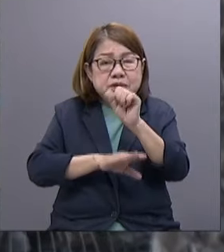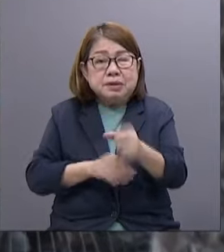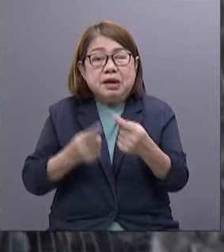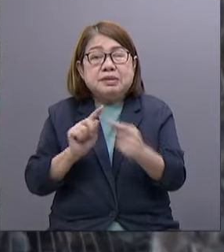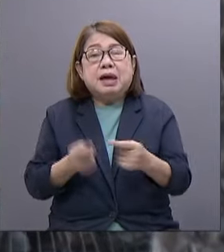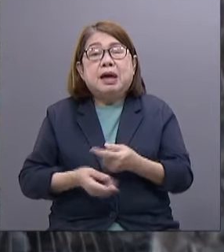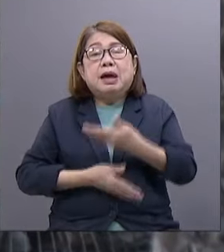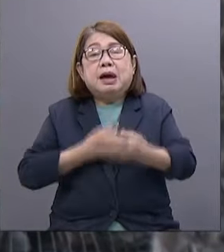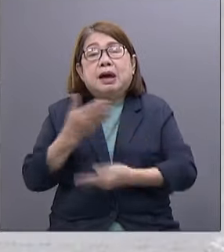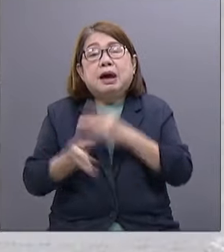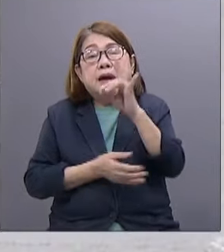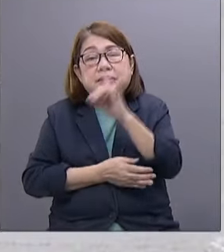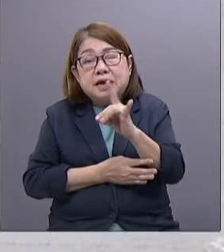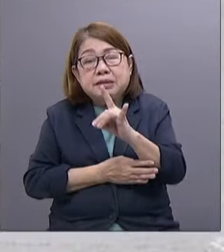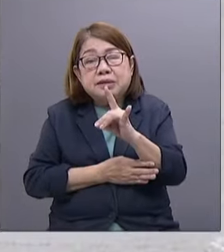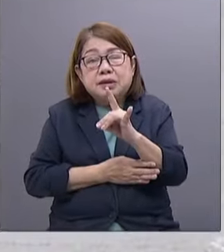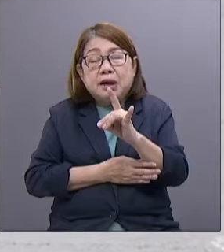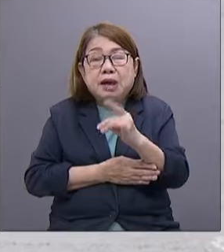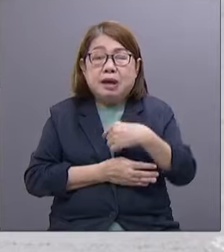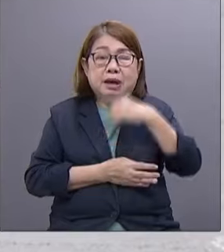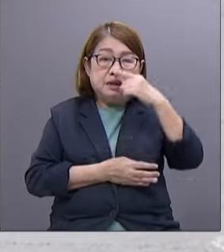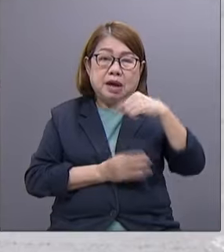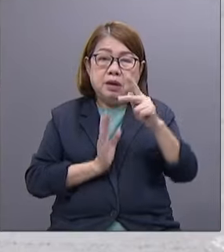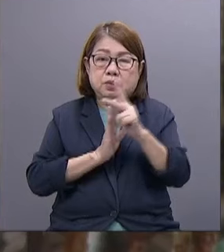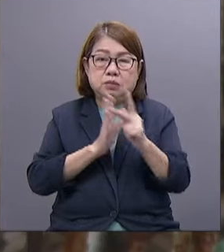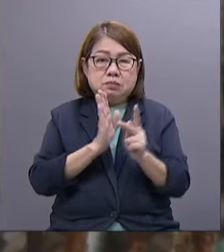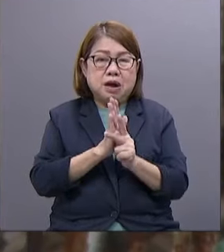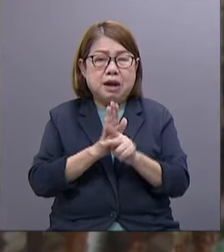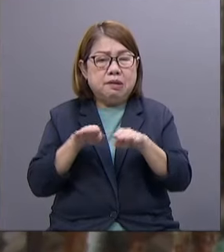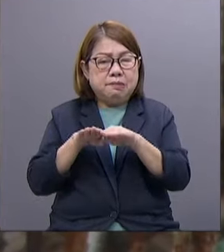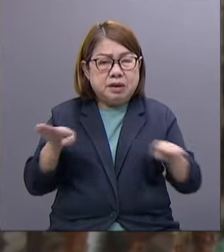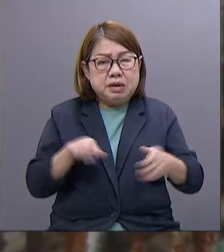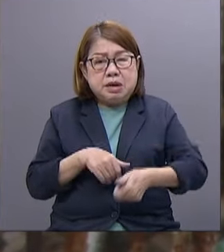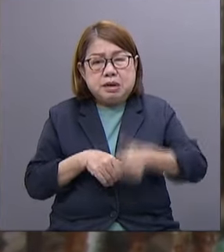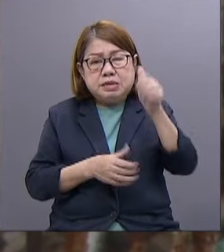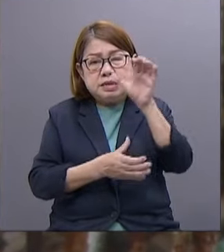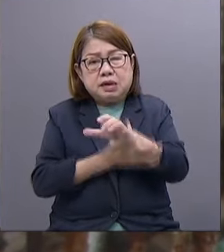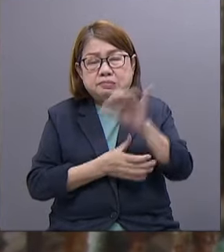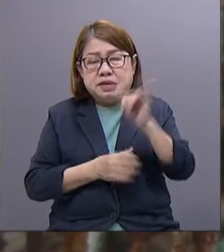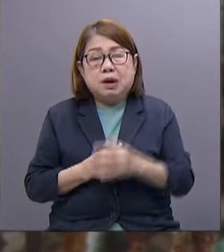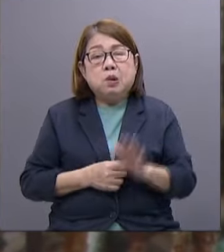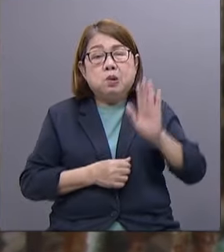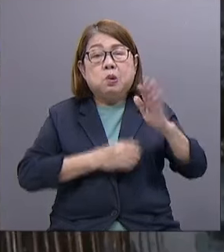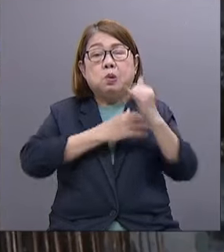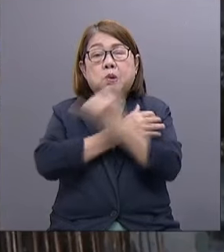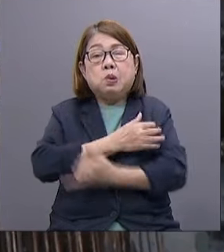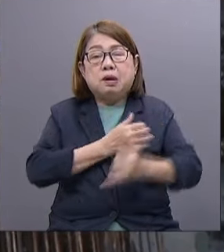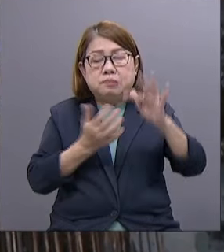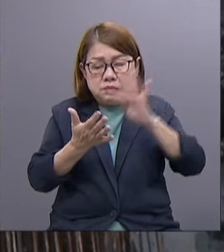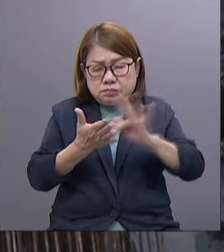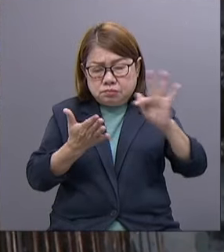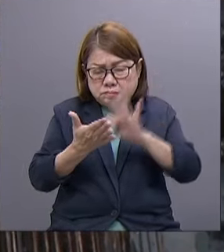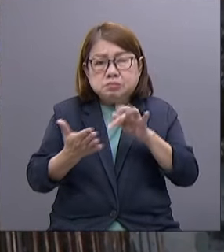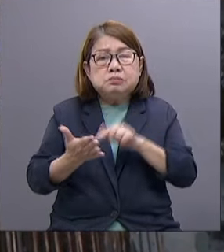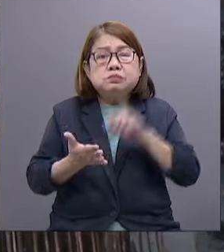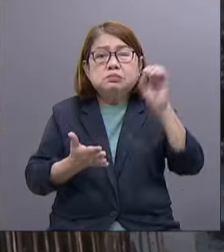สัตว์นะครับสัตว์เลี้ยงเนี่ยเมืองไทยยังไม่มีกฎหมายหรือว่ามีมาตรฐานดูดูแลอยู่นะครับในต่างประเทศที่ผมเสิร์ชดูก็ยังไม่มีนะครับ